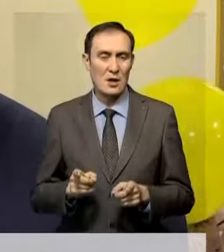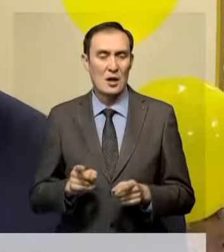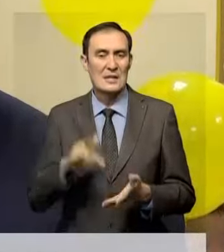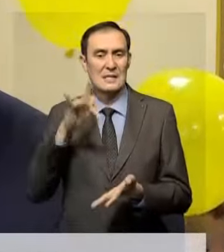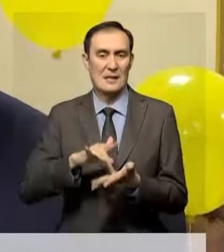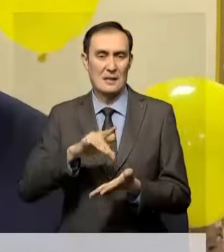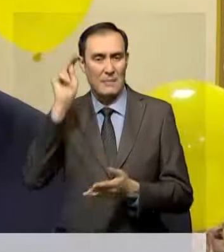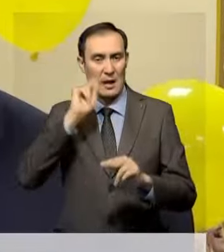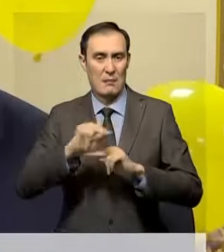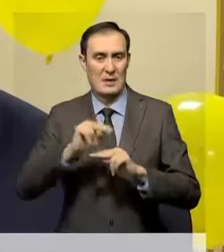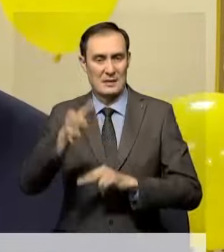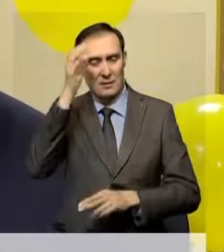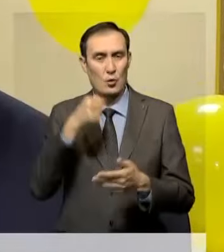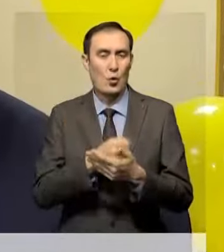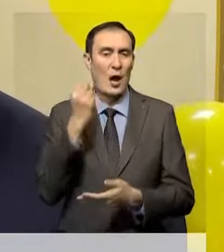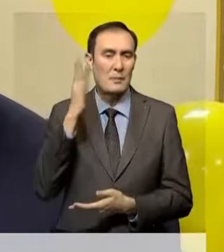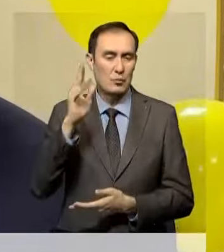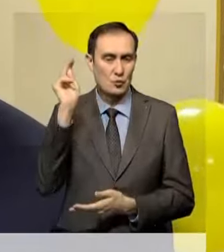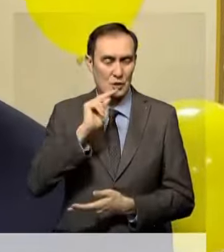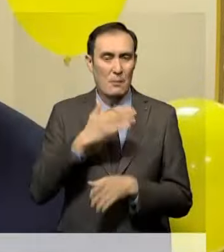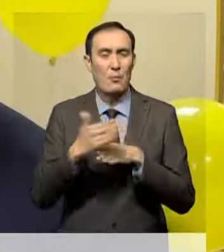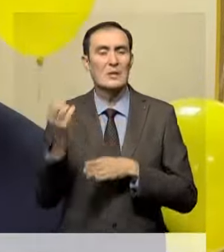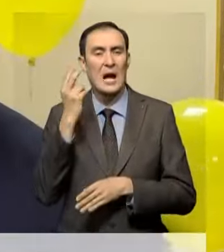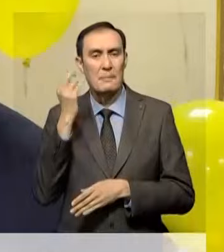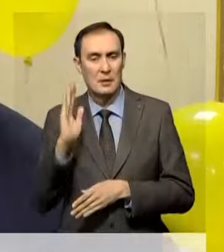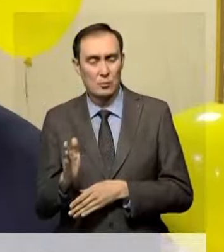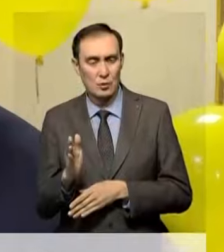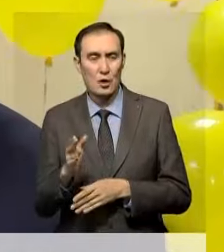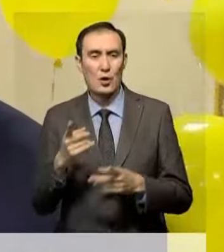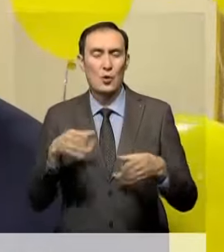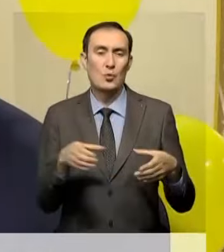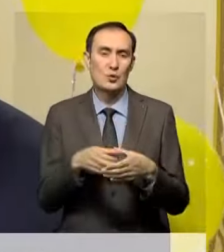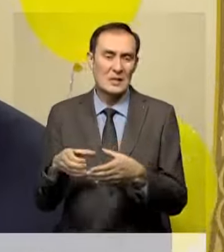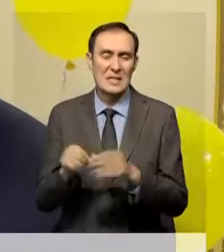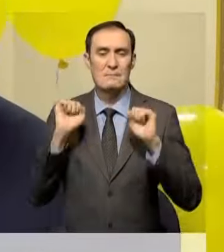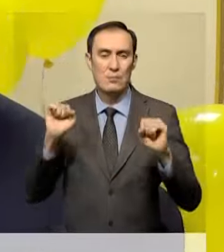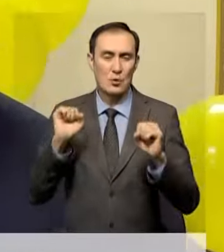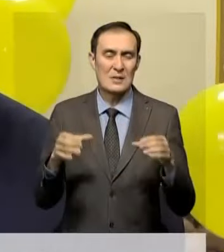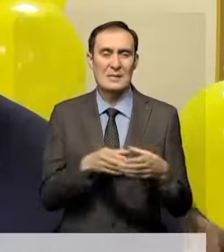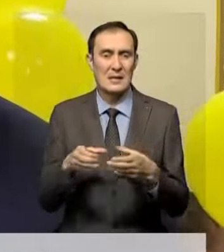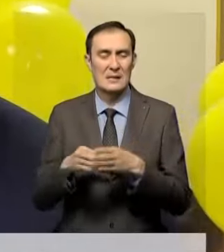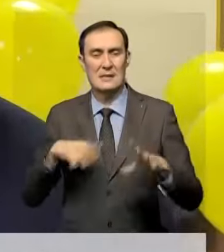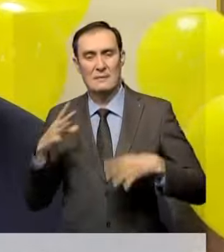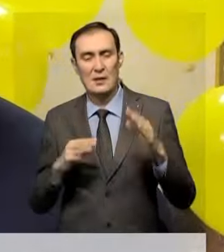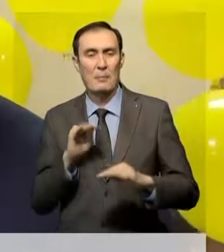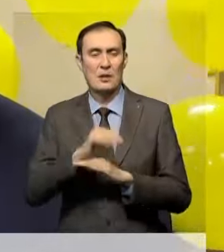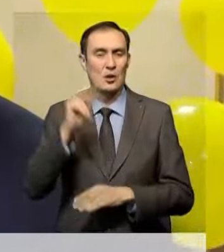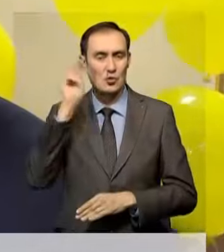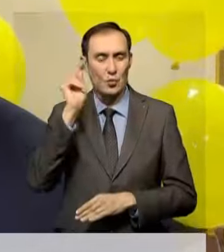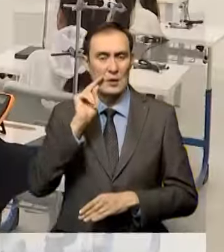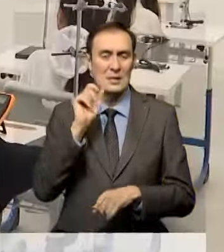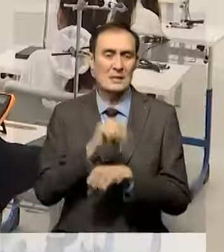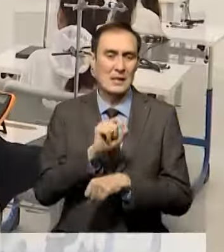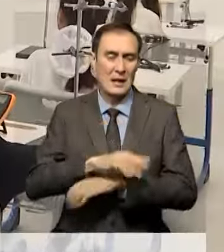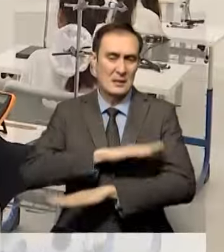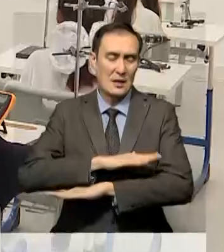образования. До обеда будут учиться, после обеда будут здесь кружки, спортивные секции, дополнительные учебные